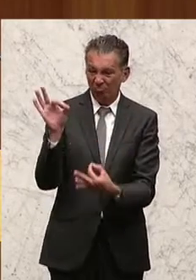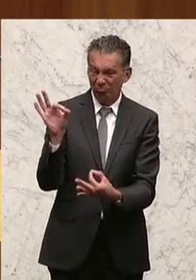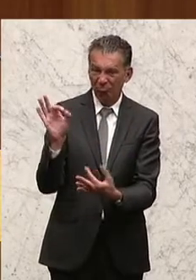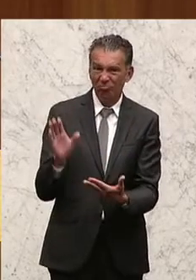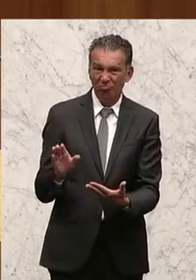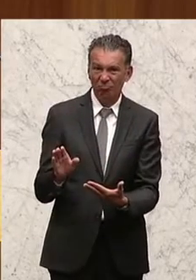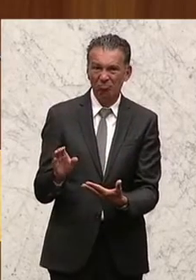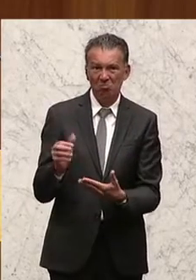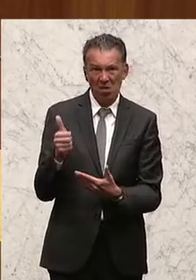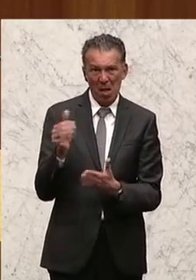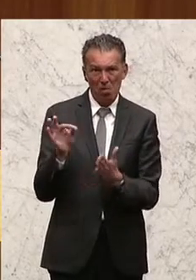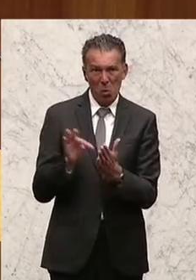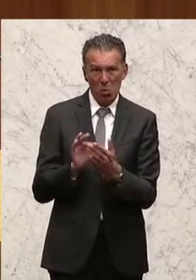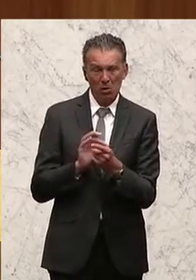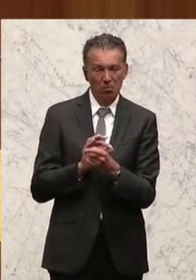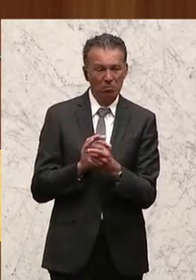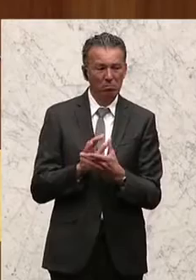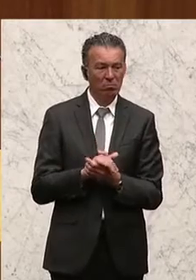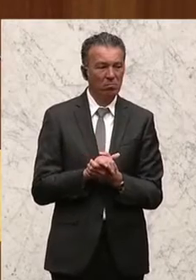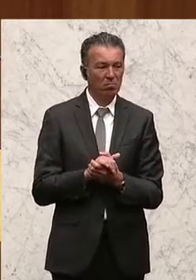Ein Punkt ist